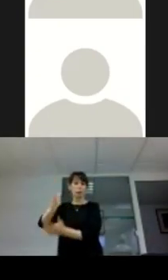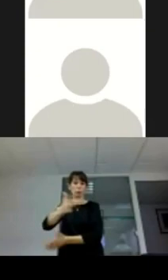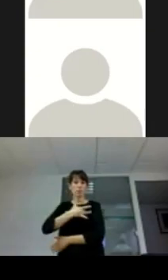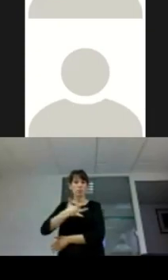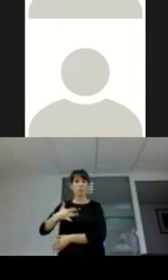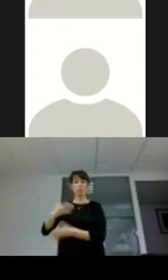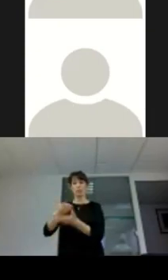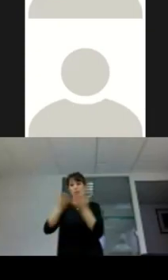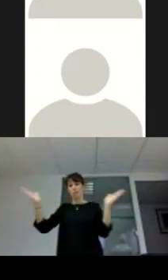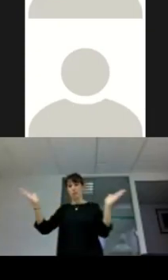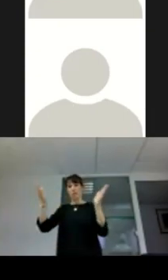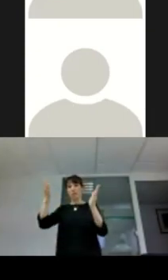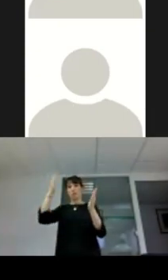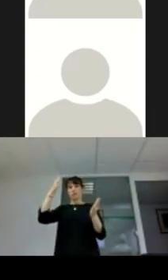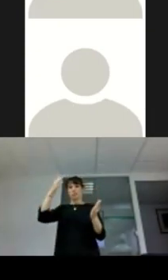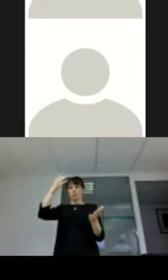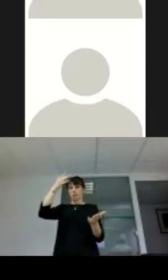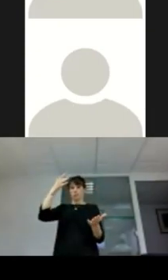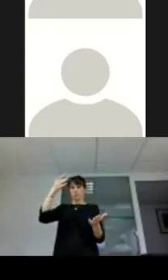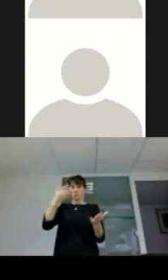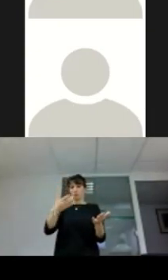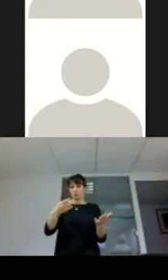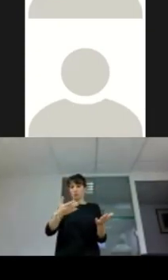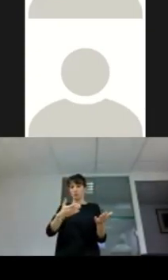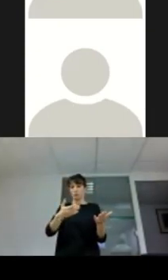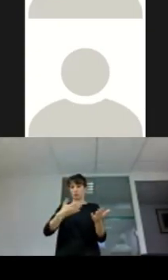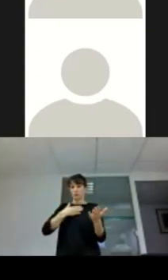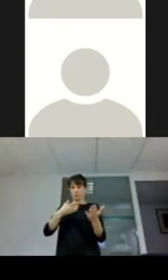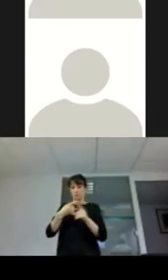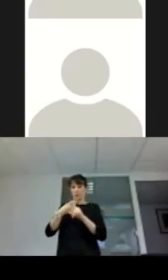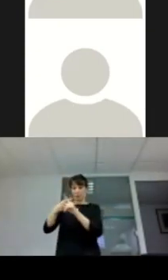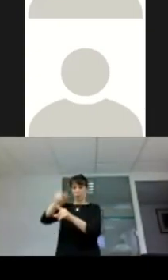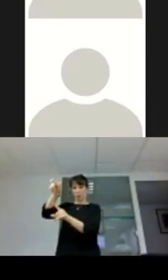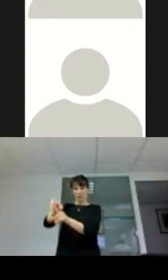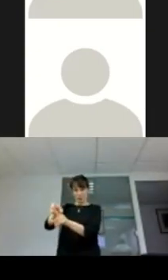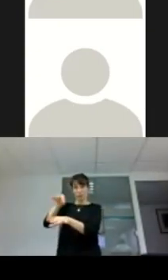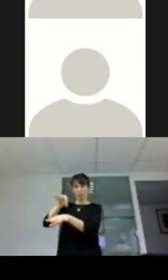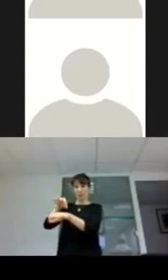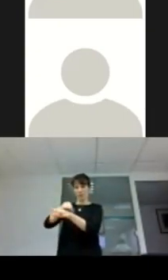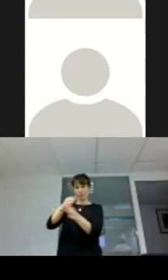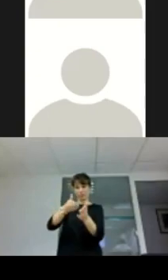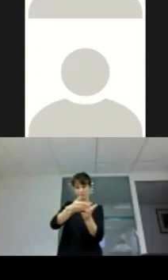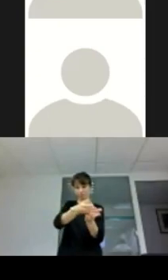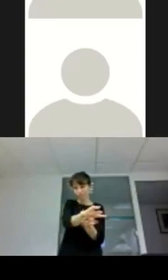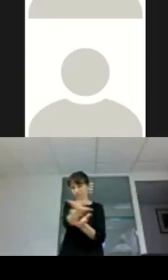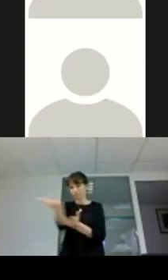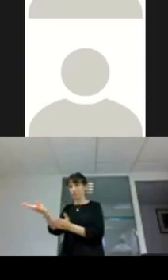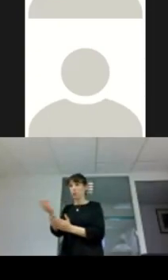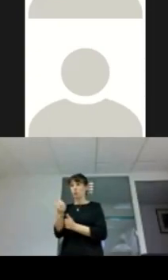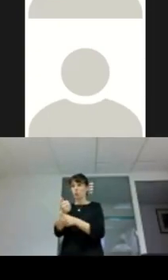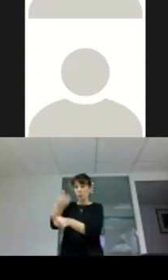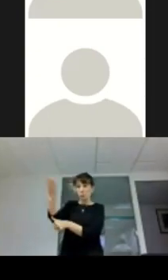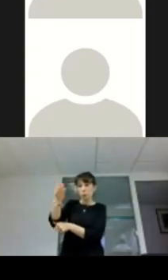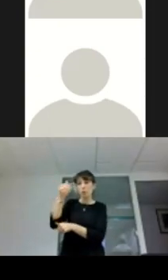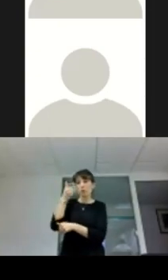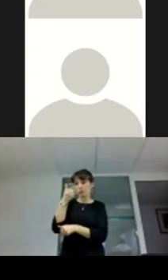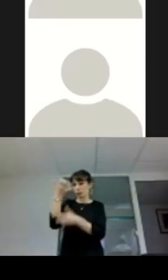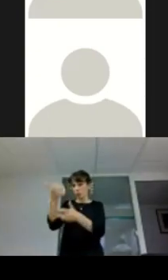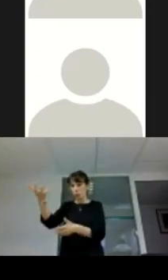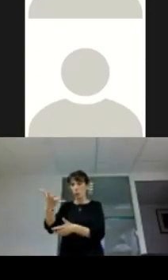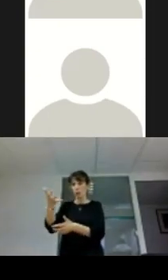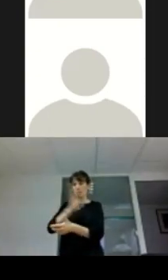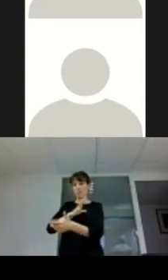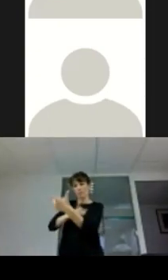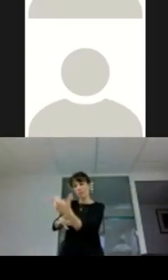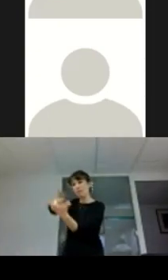s'appelle Parcours Santé et qui se déploie autour de la qualité de vie du patient en fonction des